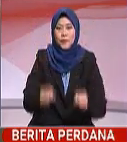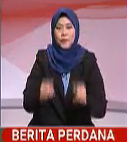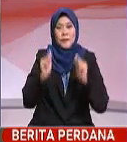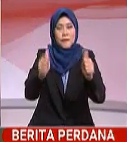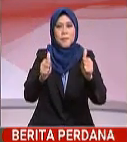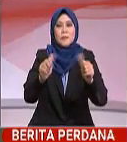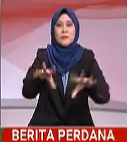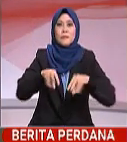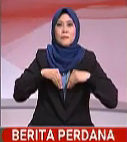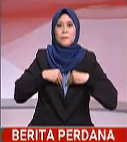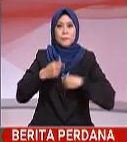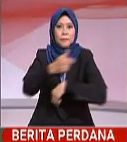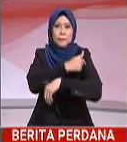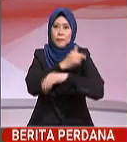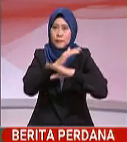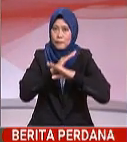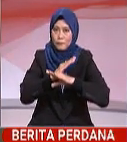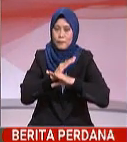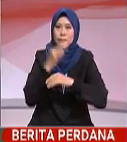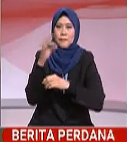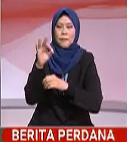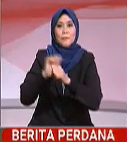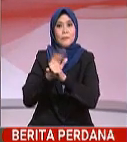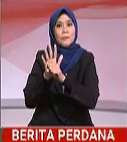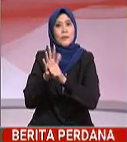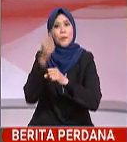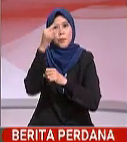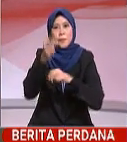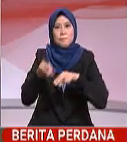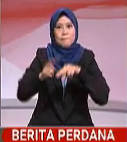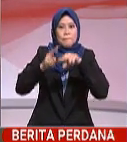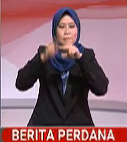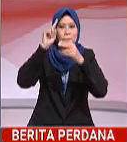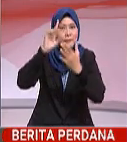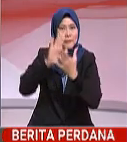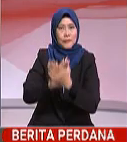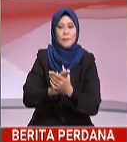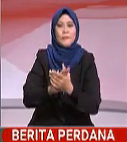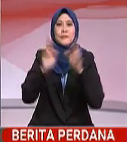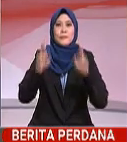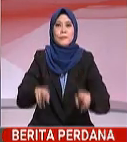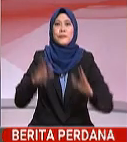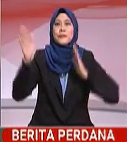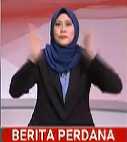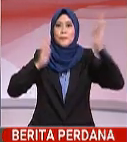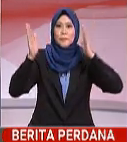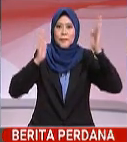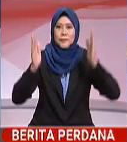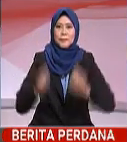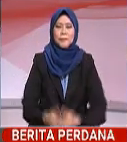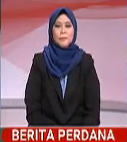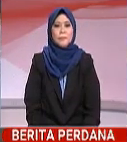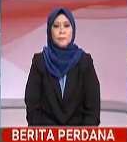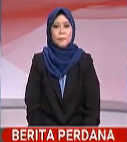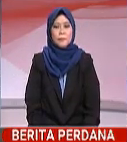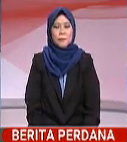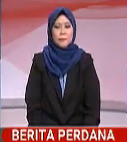pertama menerima suntikan vaksin COVID-19 bagi meningkatkan keyakinan rakyat Malaysia.